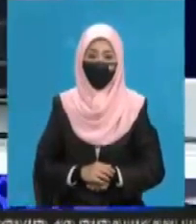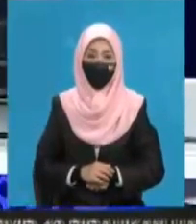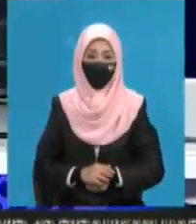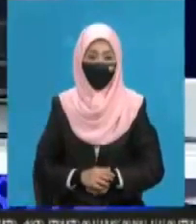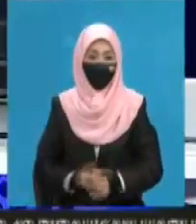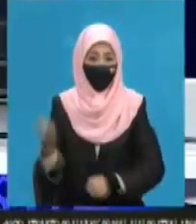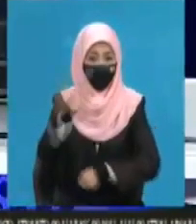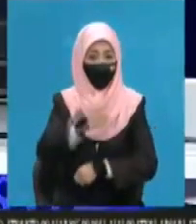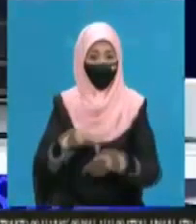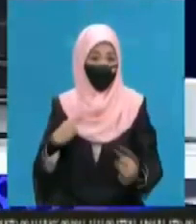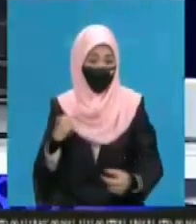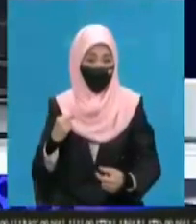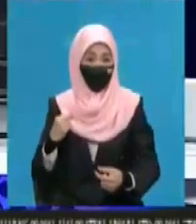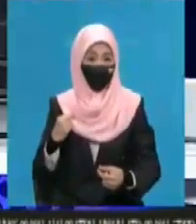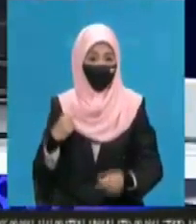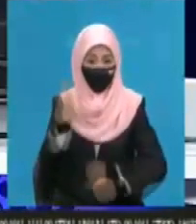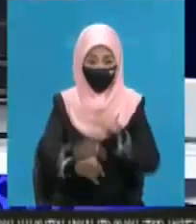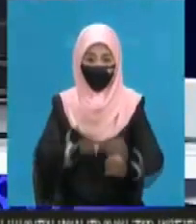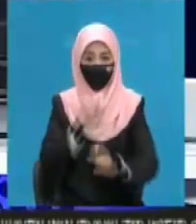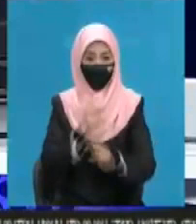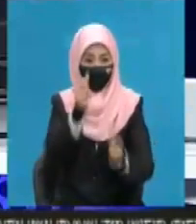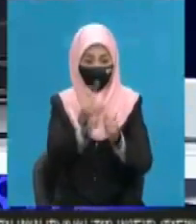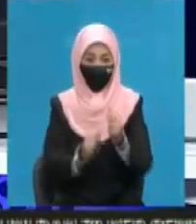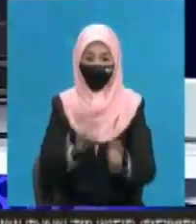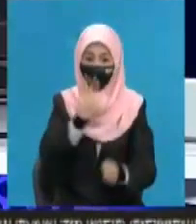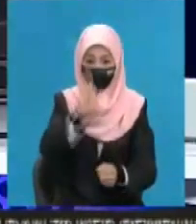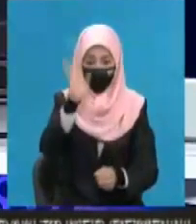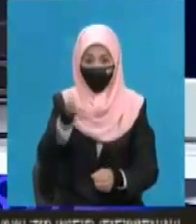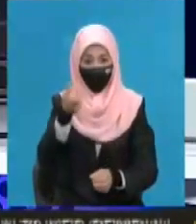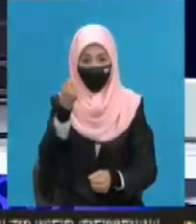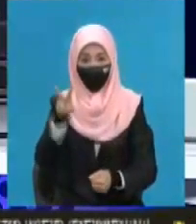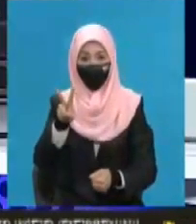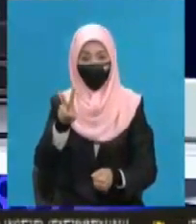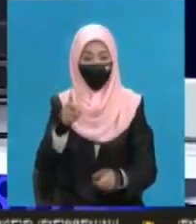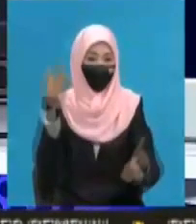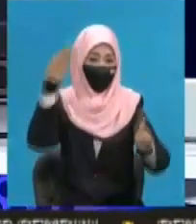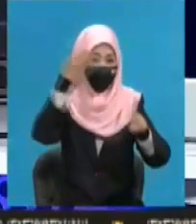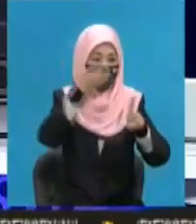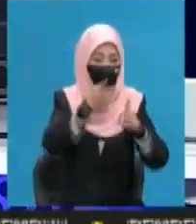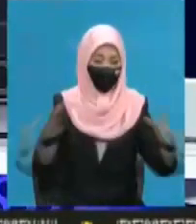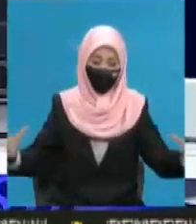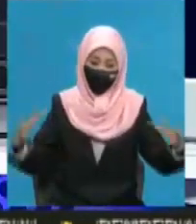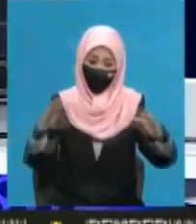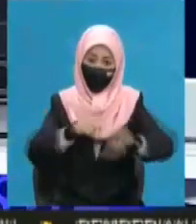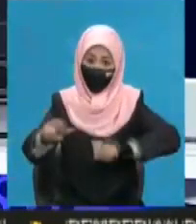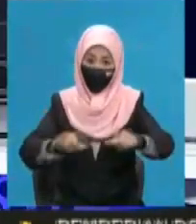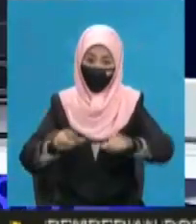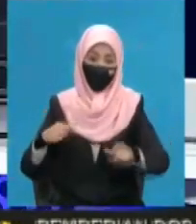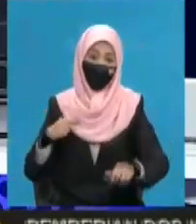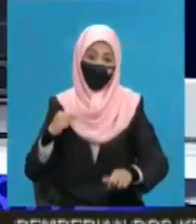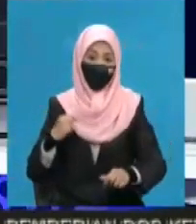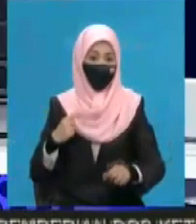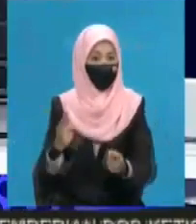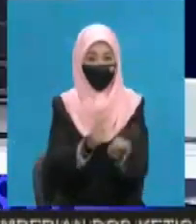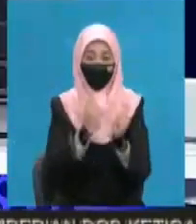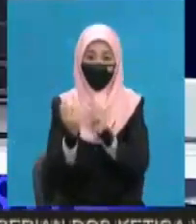Hai hari sukarelawan antarabangsa disambut pada setiap 5 Desember bertujuan pagi menghimpunkan penggiat editie sukarela dalam